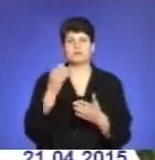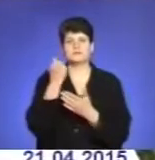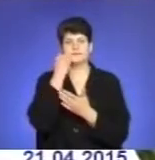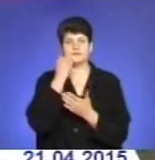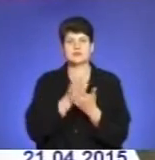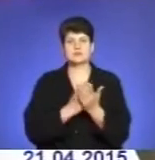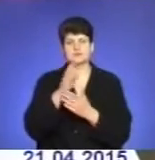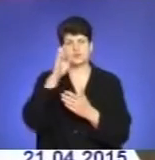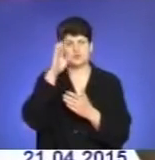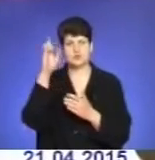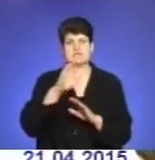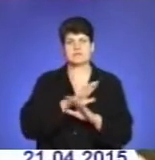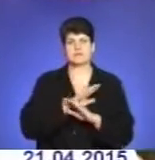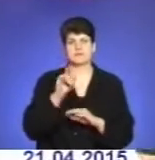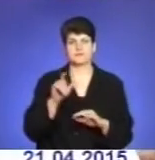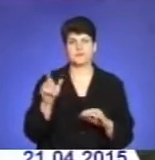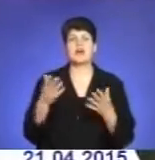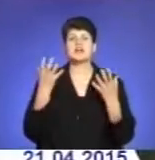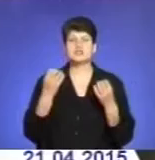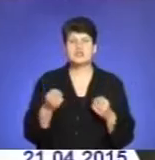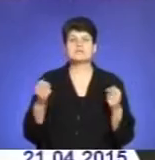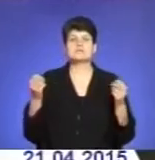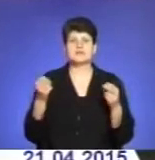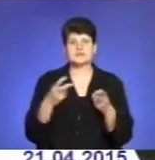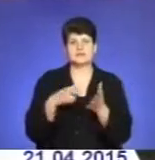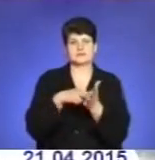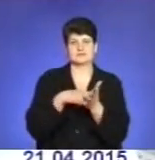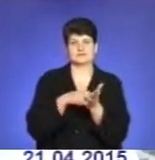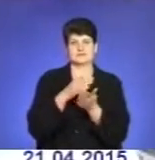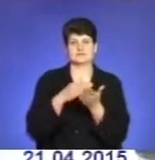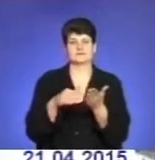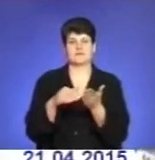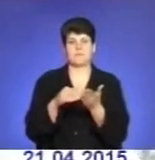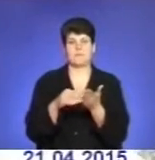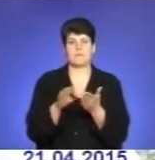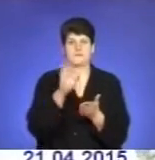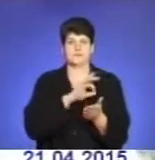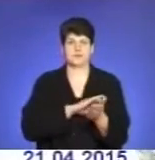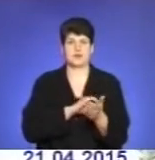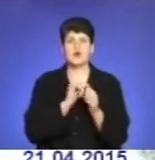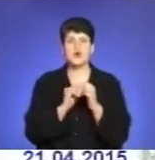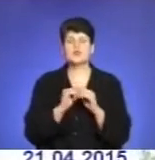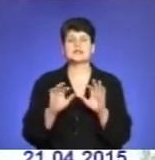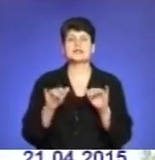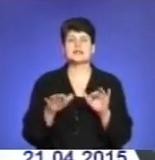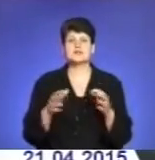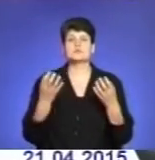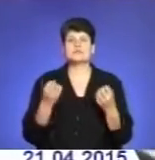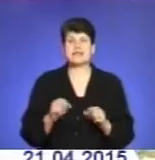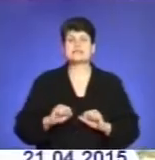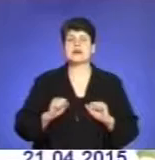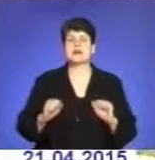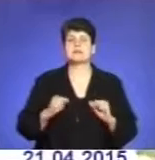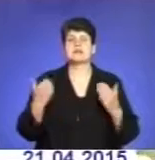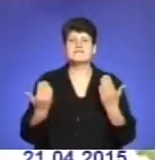загиблими повстанцями, а ще спеціальне погашення пам'ятного конверта. Кожне дійство історичне, яке ми робимо, ми стараємося ще відновити,